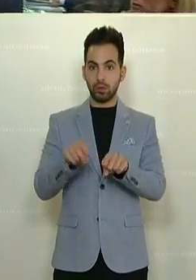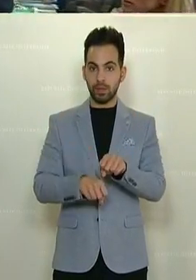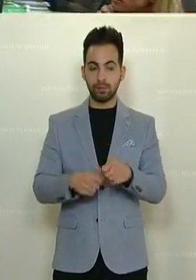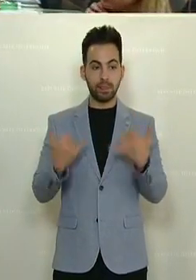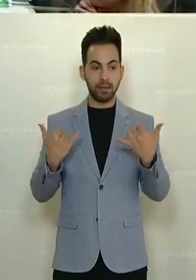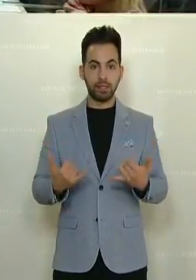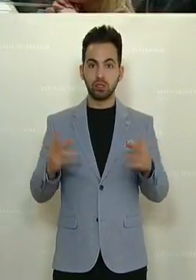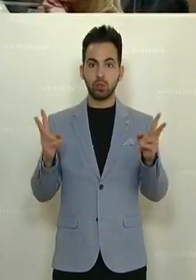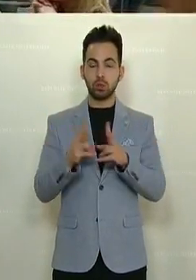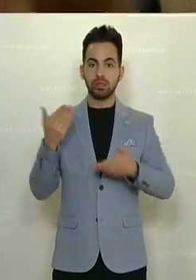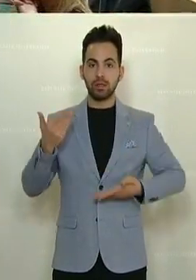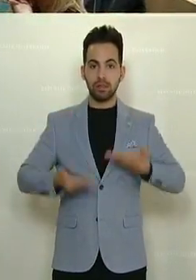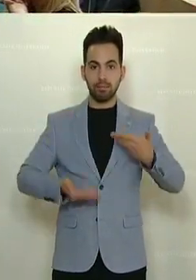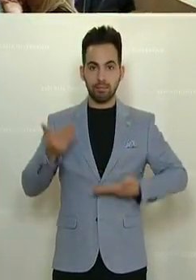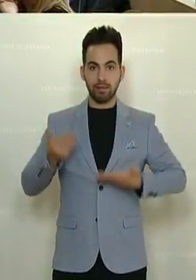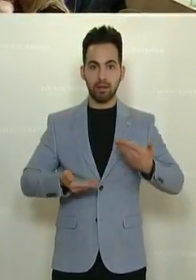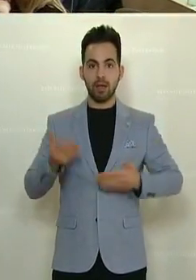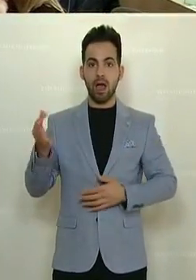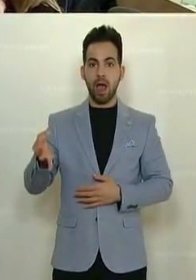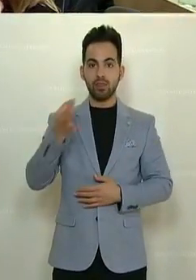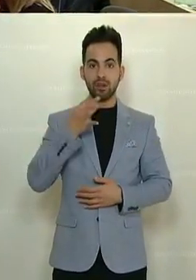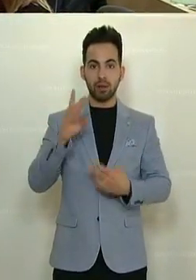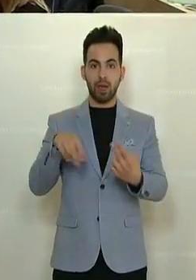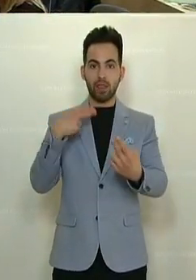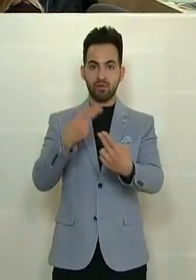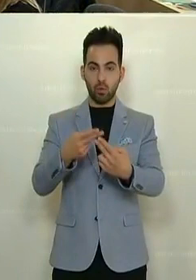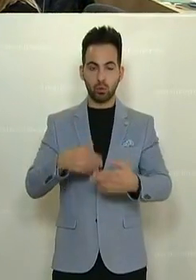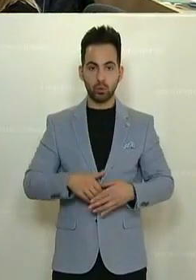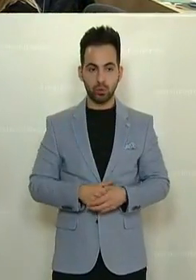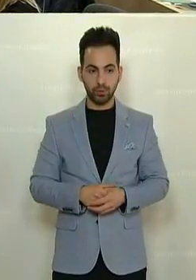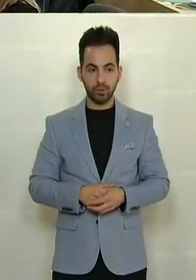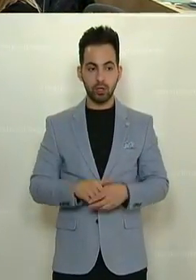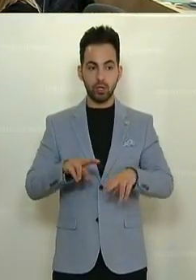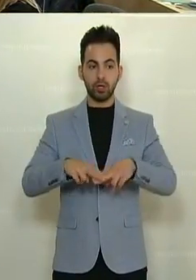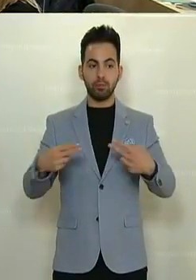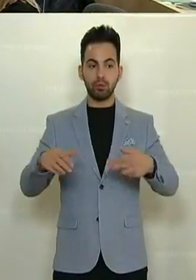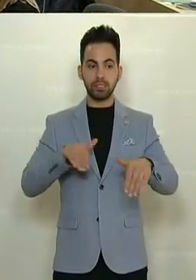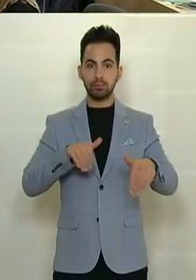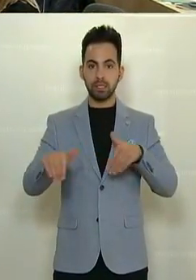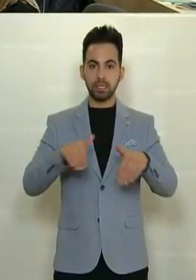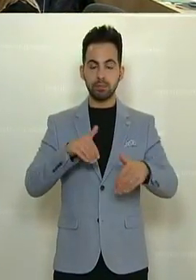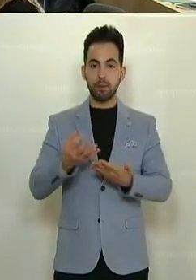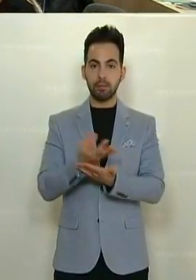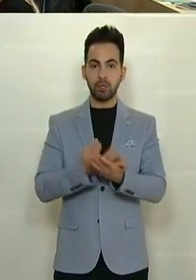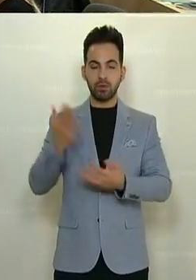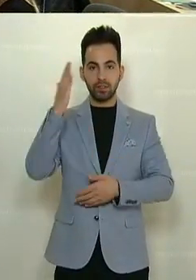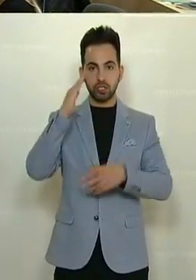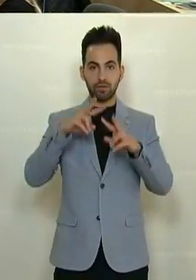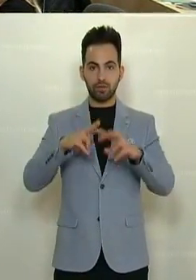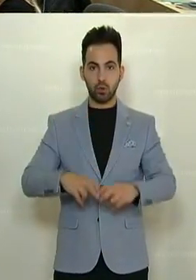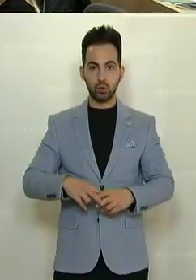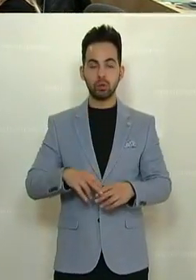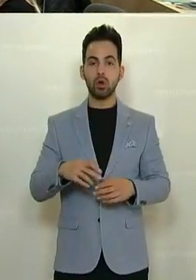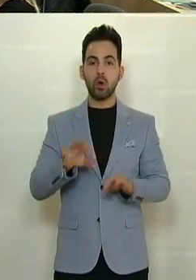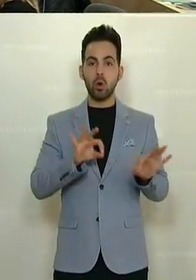Wir gelangen zur kurzen Debatte über die Anfragebeantwortung des Bundesministers für Bildung, Wissenschaft und Forschung